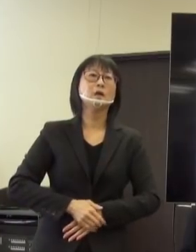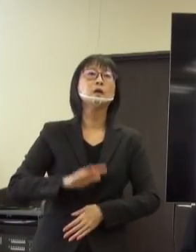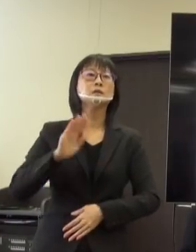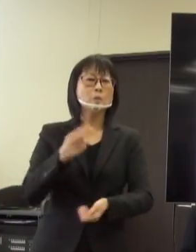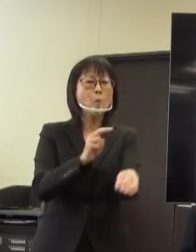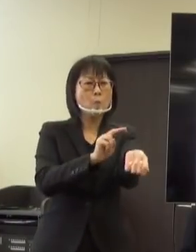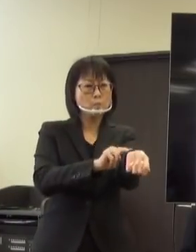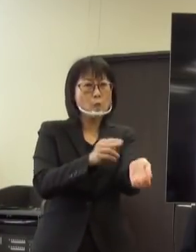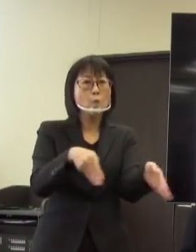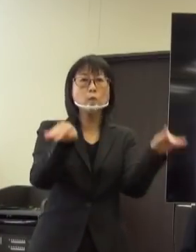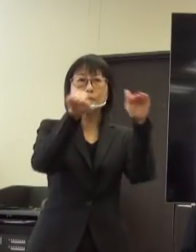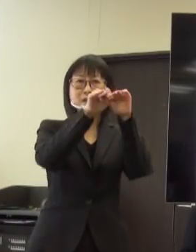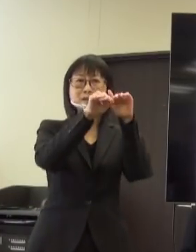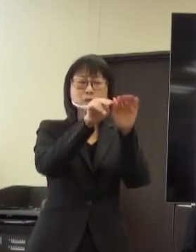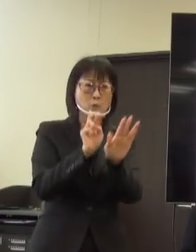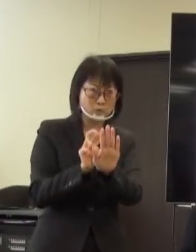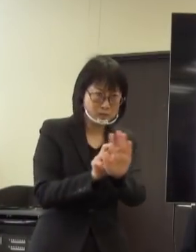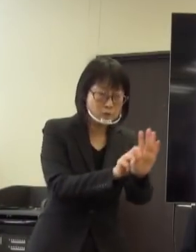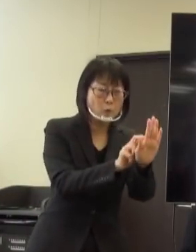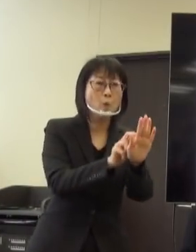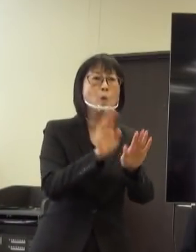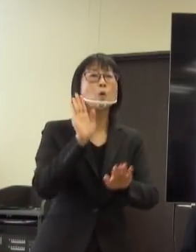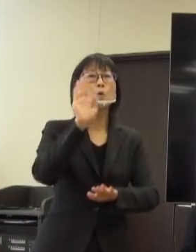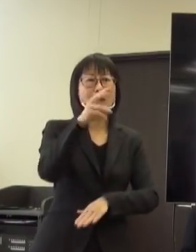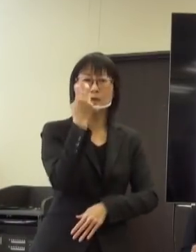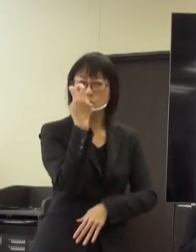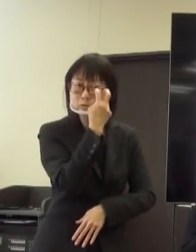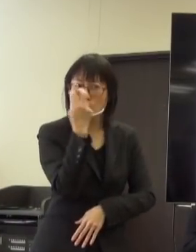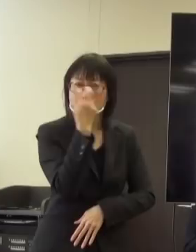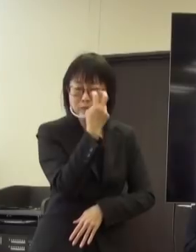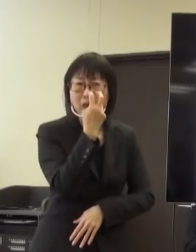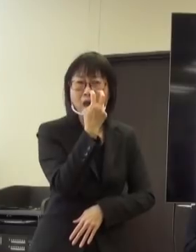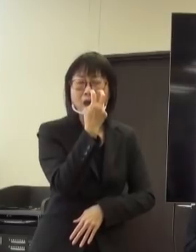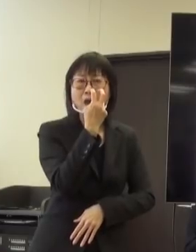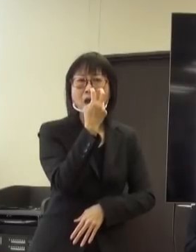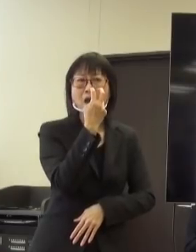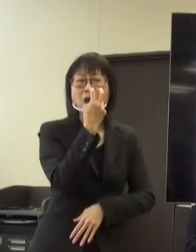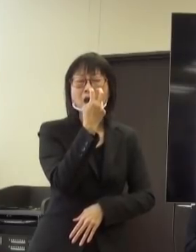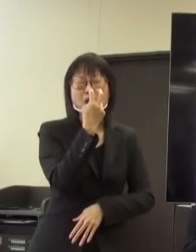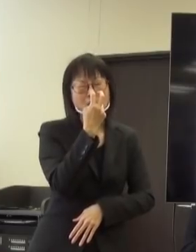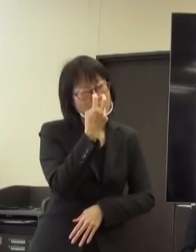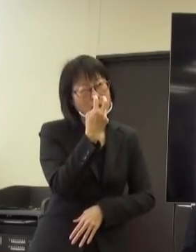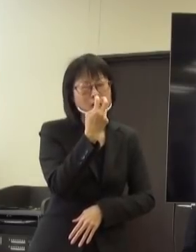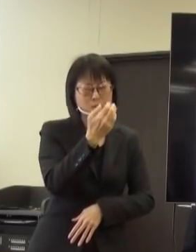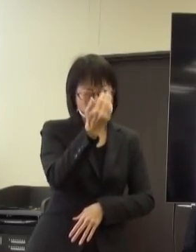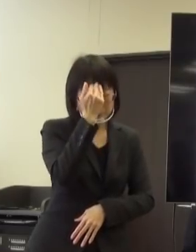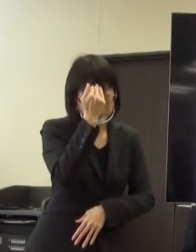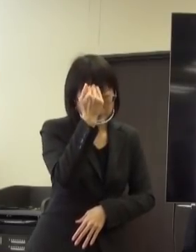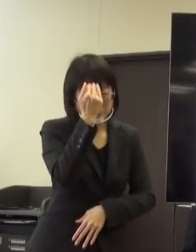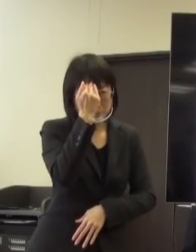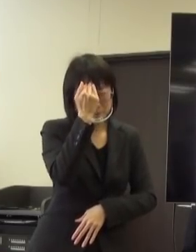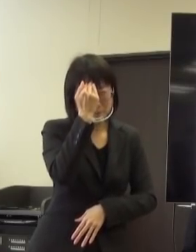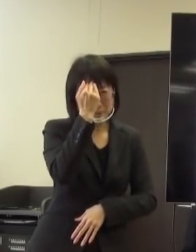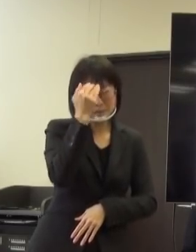とか、あるいはそのこれからの調査というのを、支障になってきつつあります。ぜひ